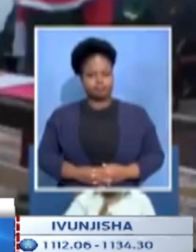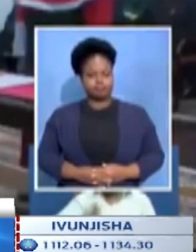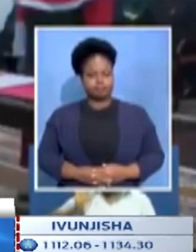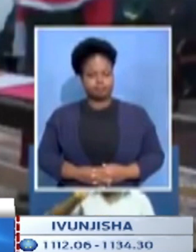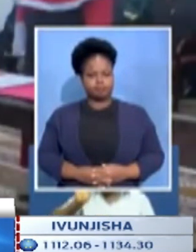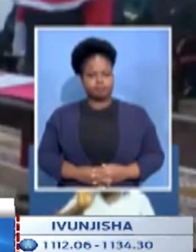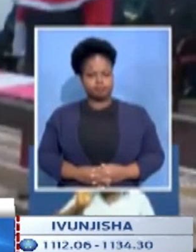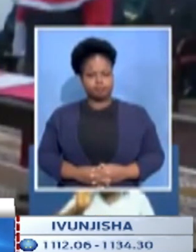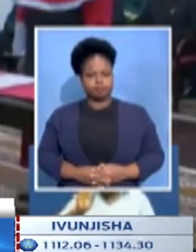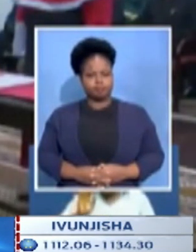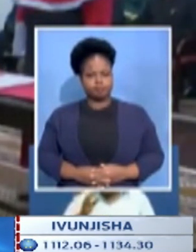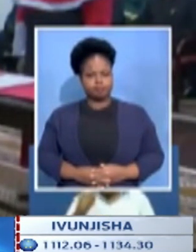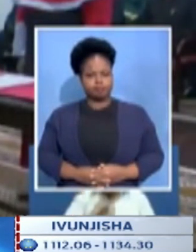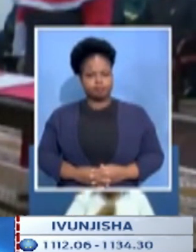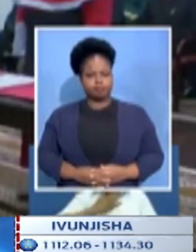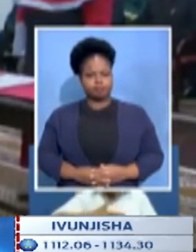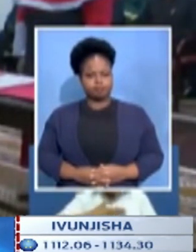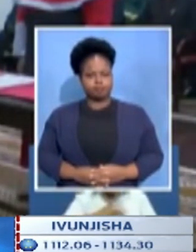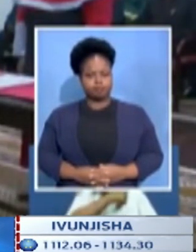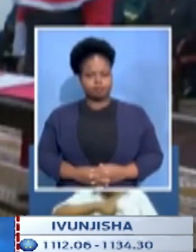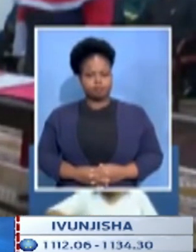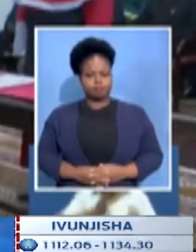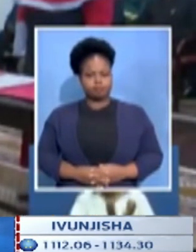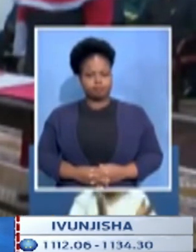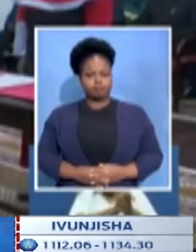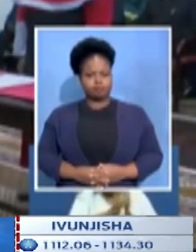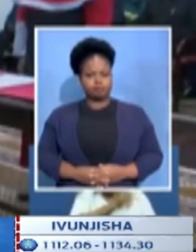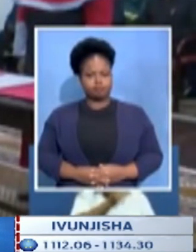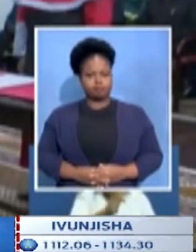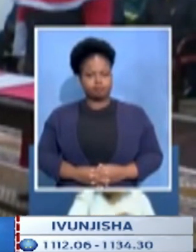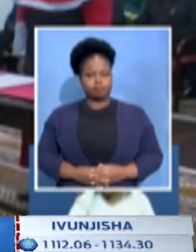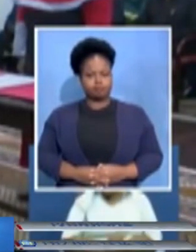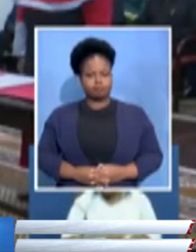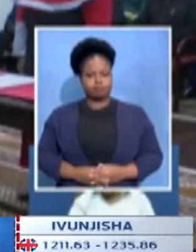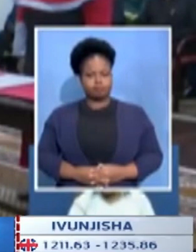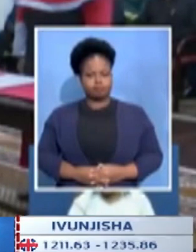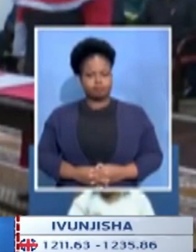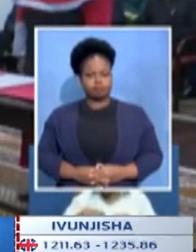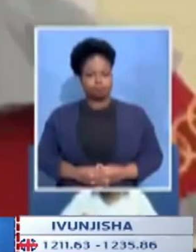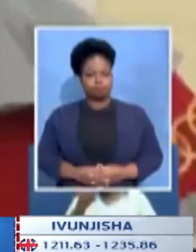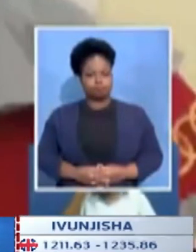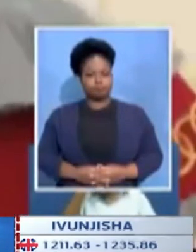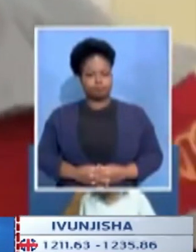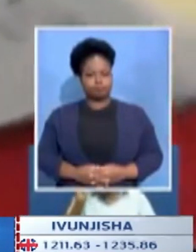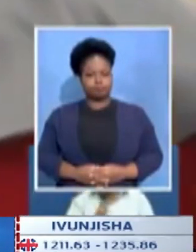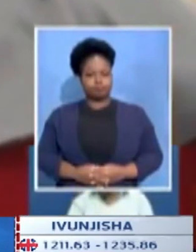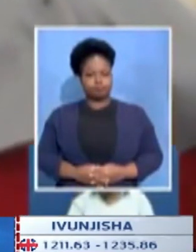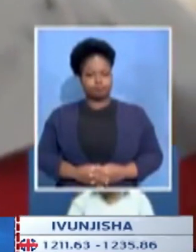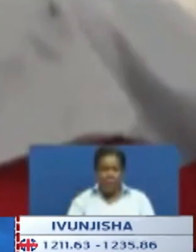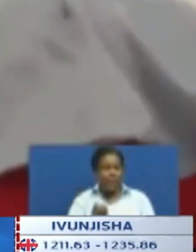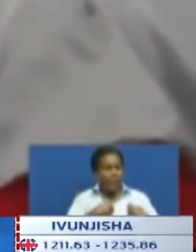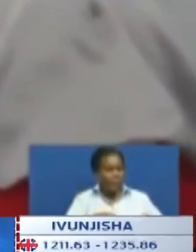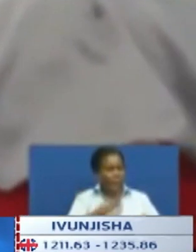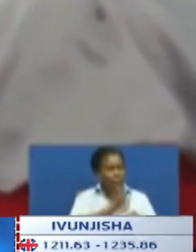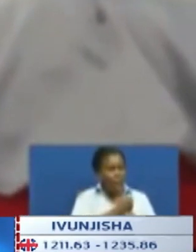Njyewe Samia Suluhu Hassan ndahiriye ko nzasohoza neza inshingano zanjye nk'umukuru w'igihugu cya Leta Yunze Ubumwe ya